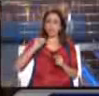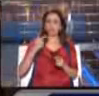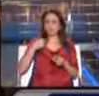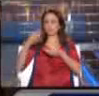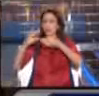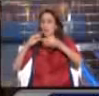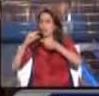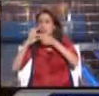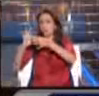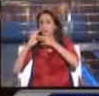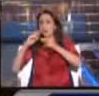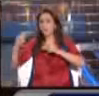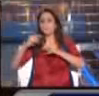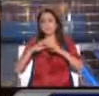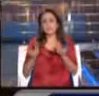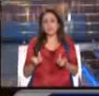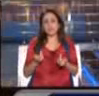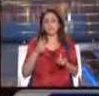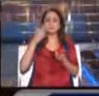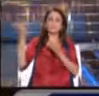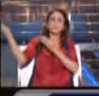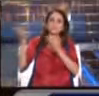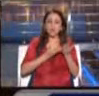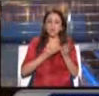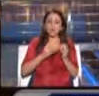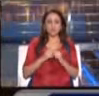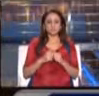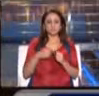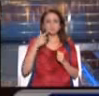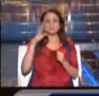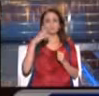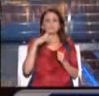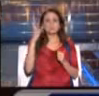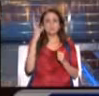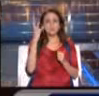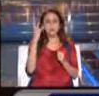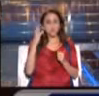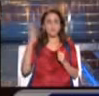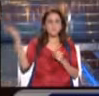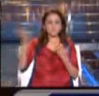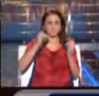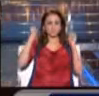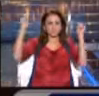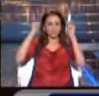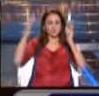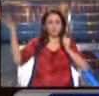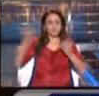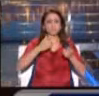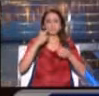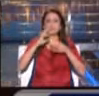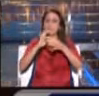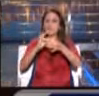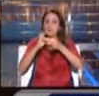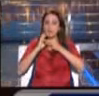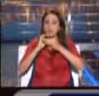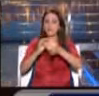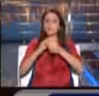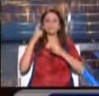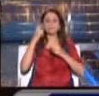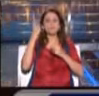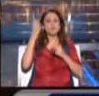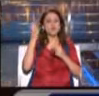في الالتراس، وهنعمل دعوه للاعلاميين الرياضيين حضرتك واخرين، ونحاول نعمل مائده حوار، ونحاول نقعد مع بعض ونسمع